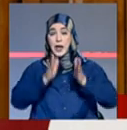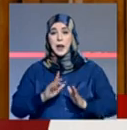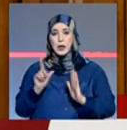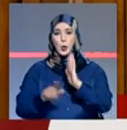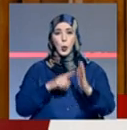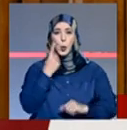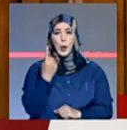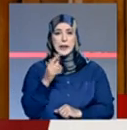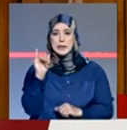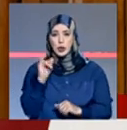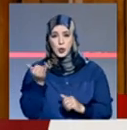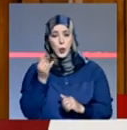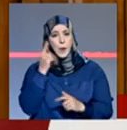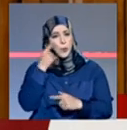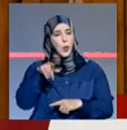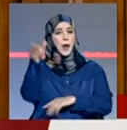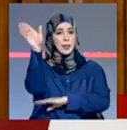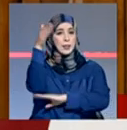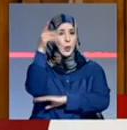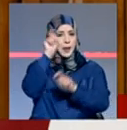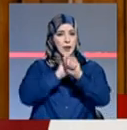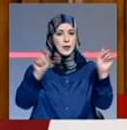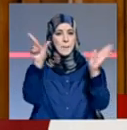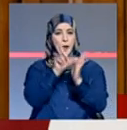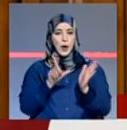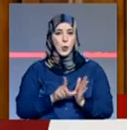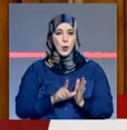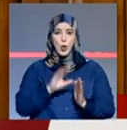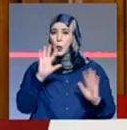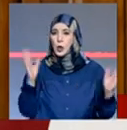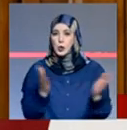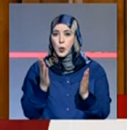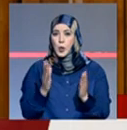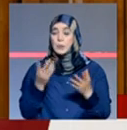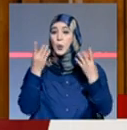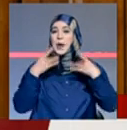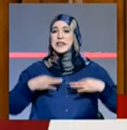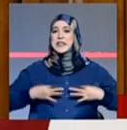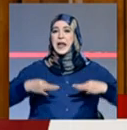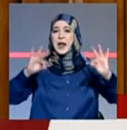الأولى لدولة القانون هو استقلال القضاء،